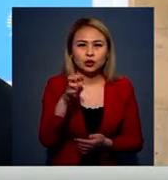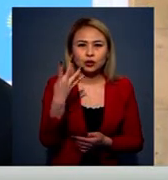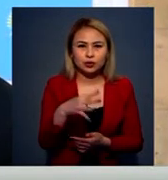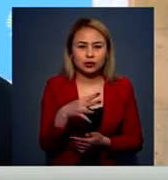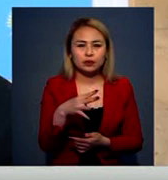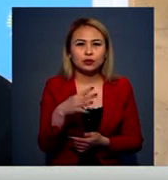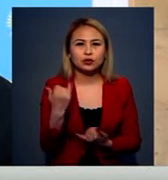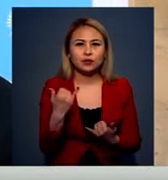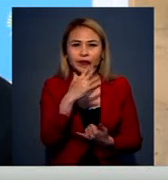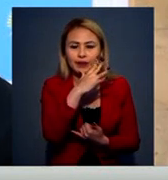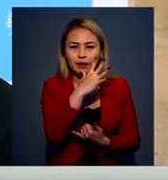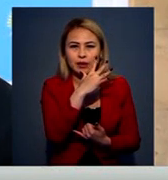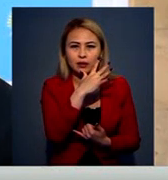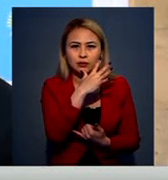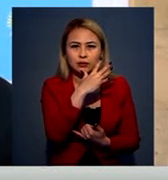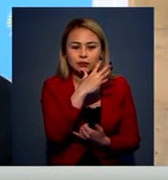өтінім бүгінгі таңда